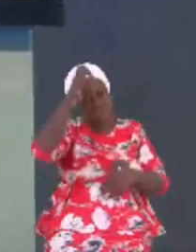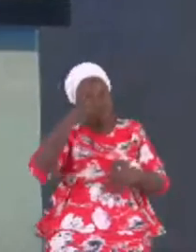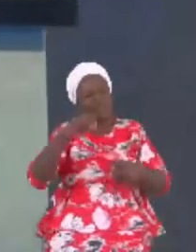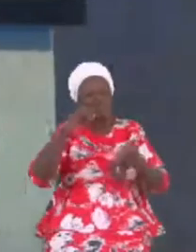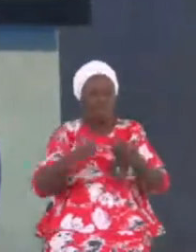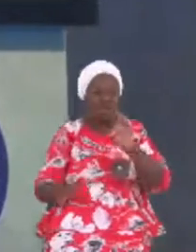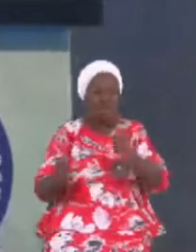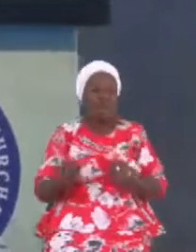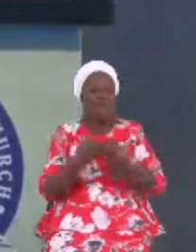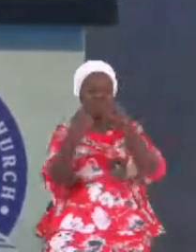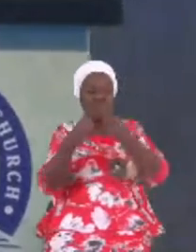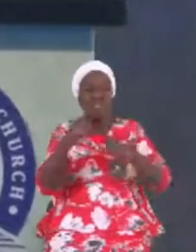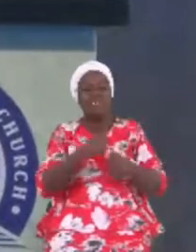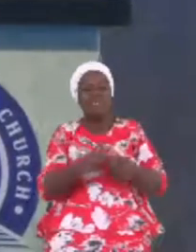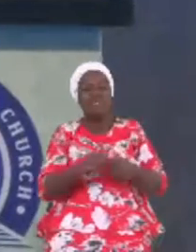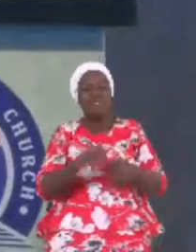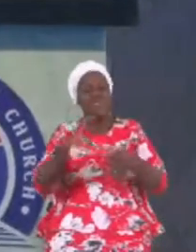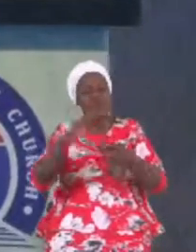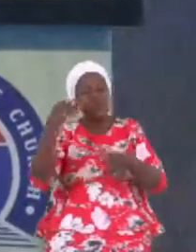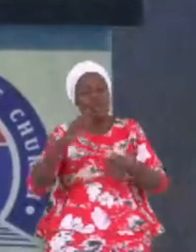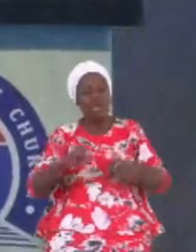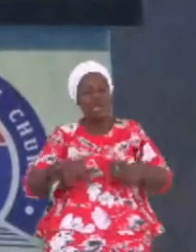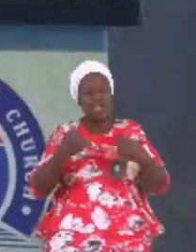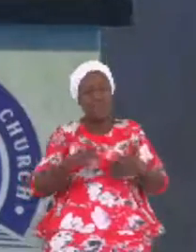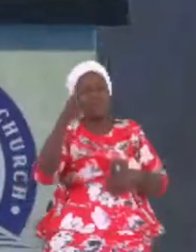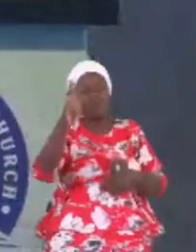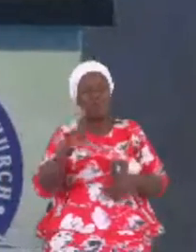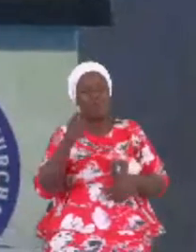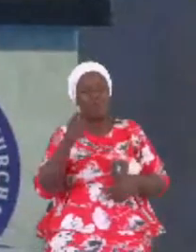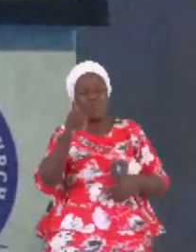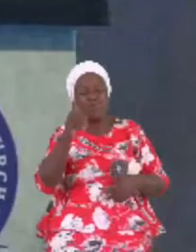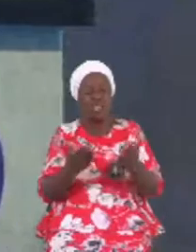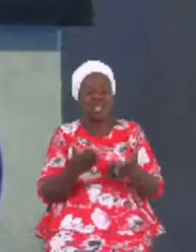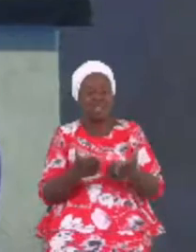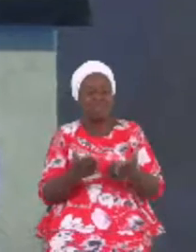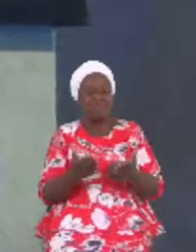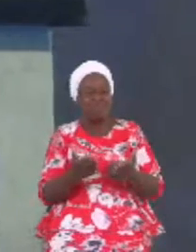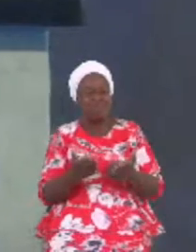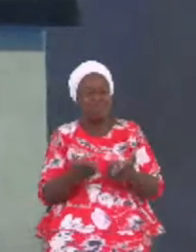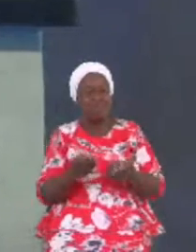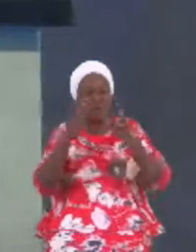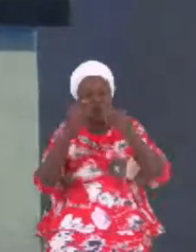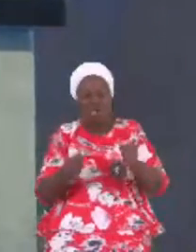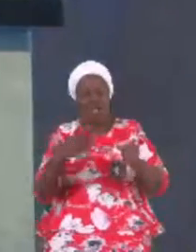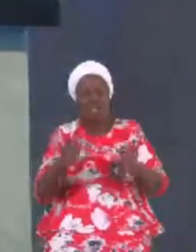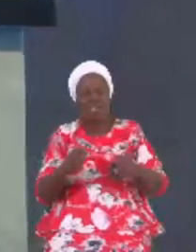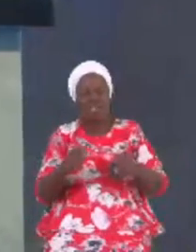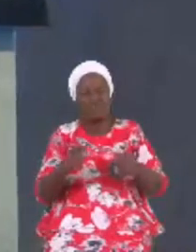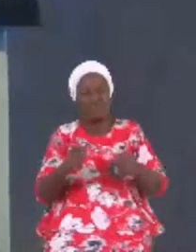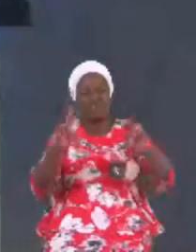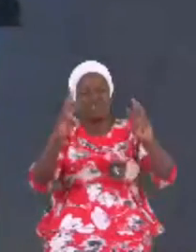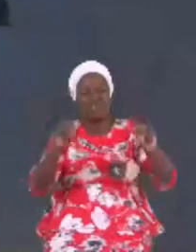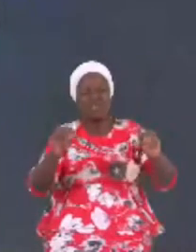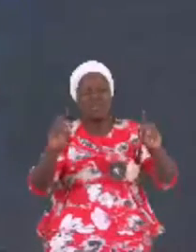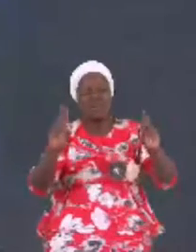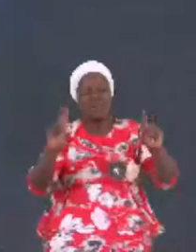sataniques. Esprit du Dieu vivant, tu es ici pour réveiller la